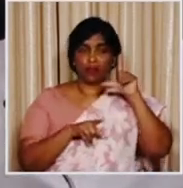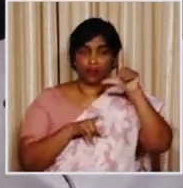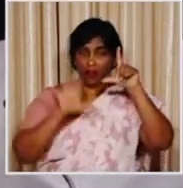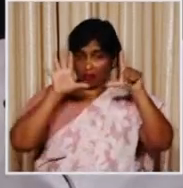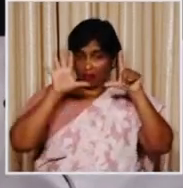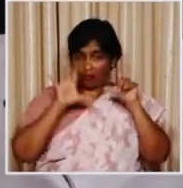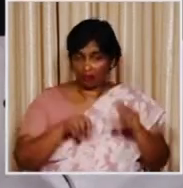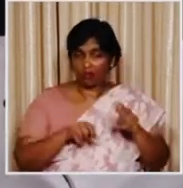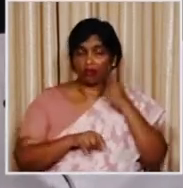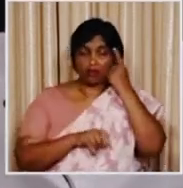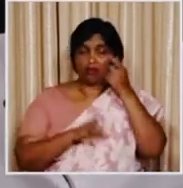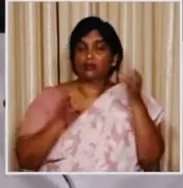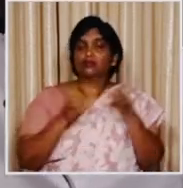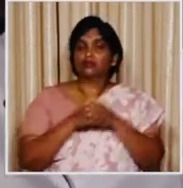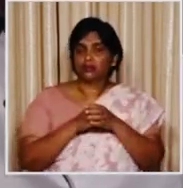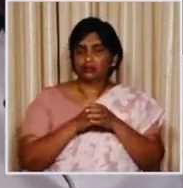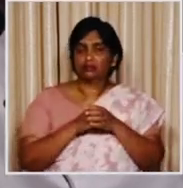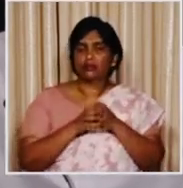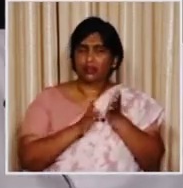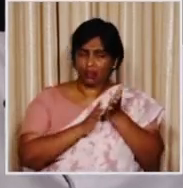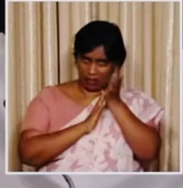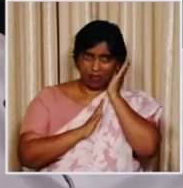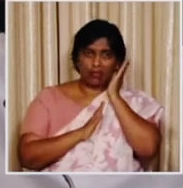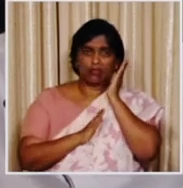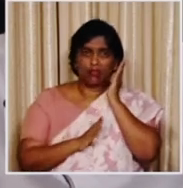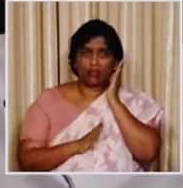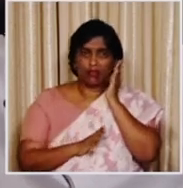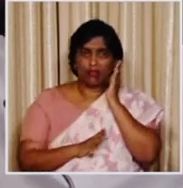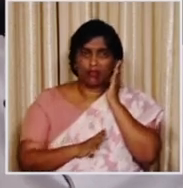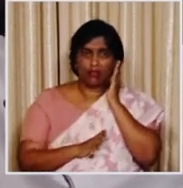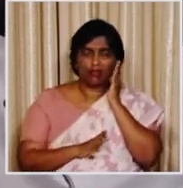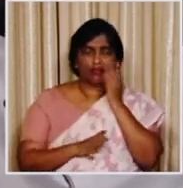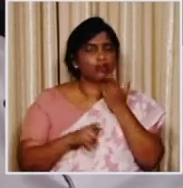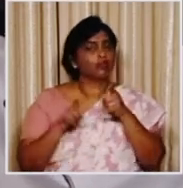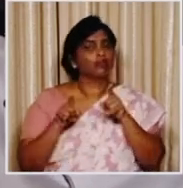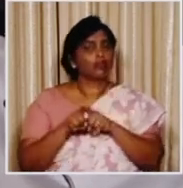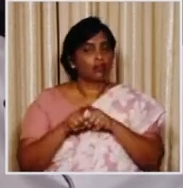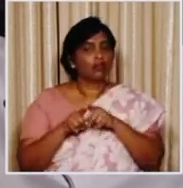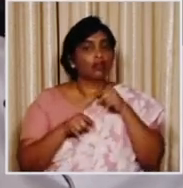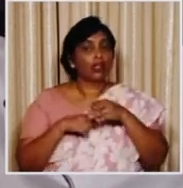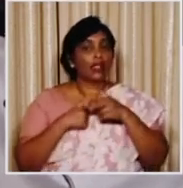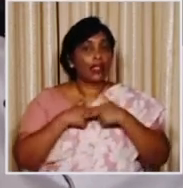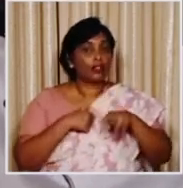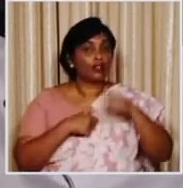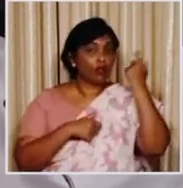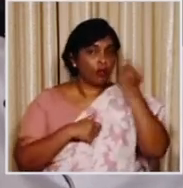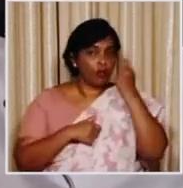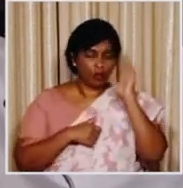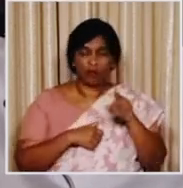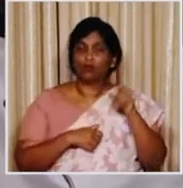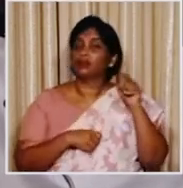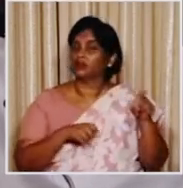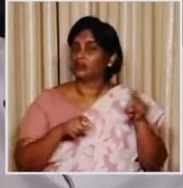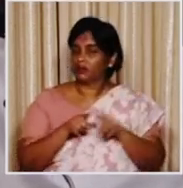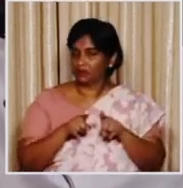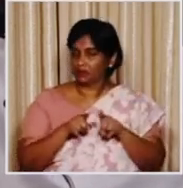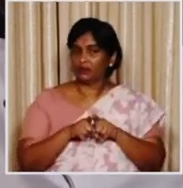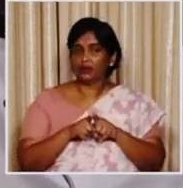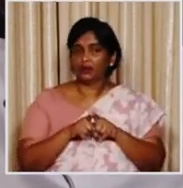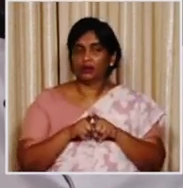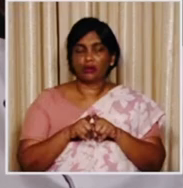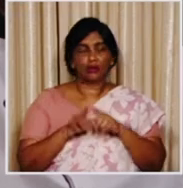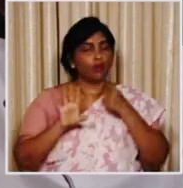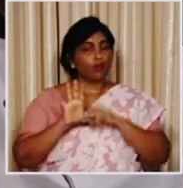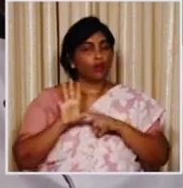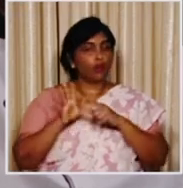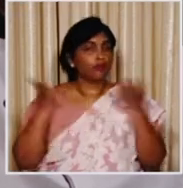7000ක බුද්ධ්‍යංශය නිදාගෙනද හිටියේ? දැන් ඒකට තමයි දැන් හේතු හොයන්නේ. ඒ වගේම ට්‍රේනින් කැම්ප්ස්